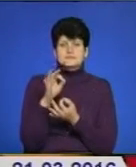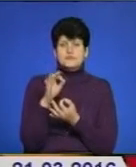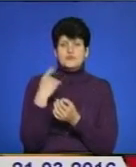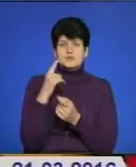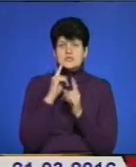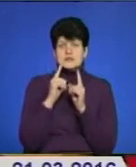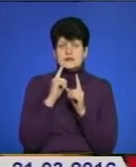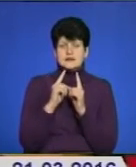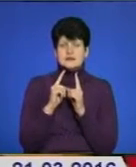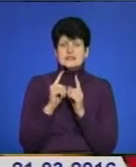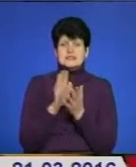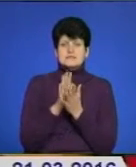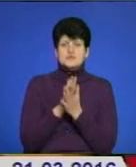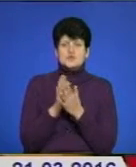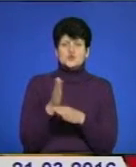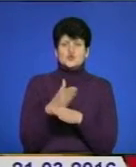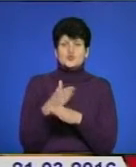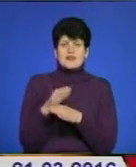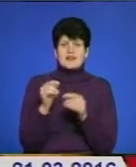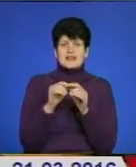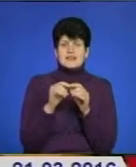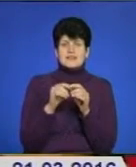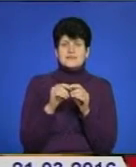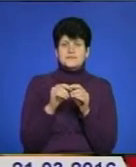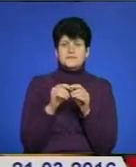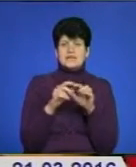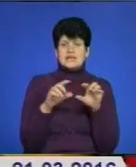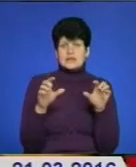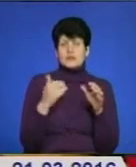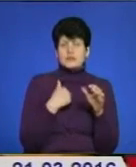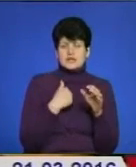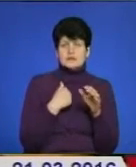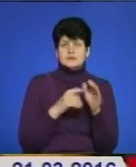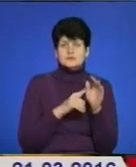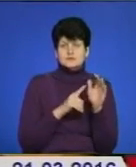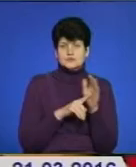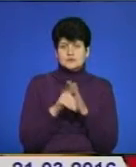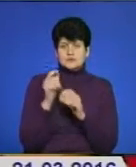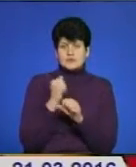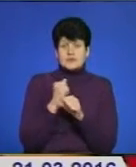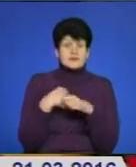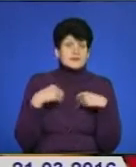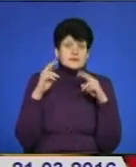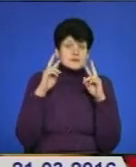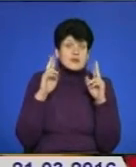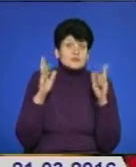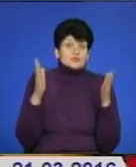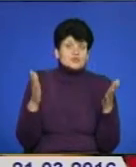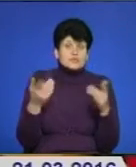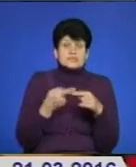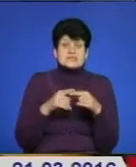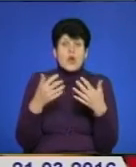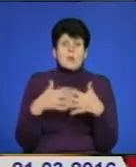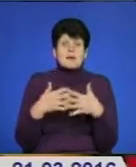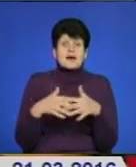– це сміттєсортувальна лінія, яку би хотілося, на жаль, запустити, не знаю, як вона вже буде, тому що це обладнання